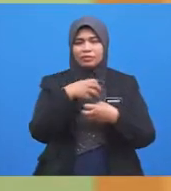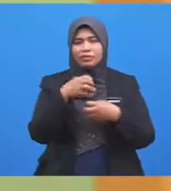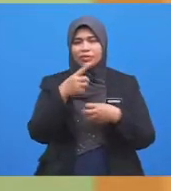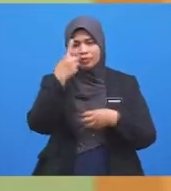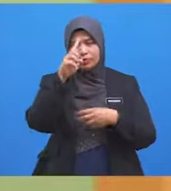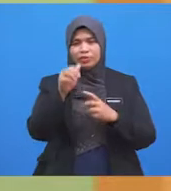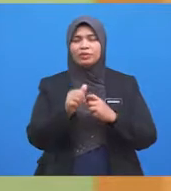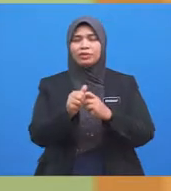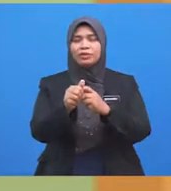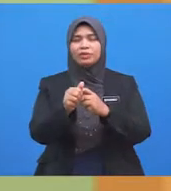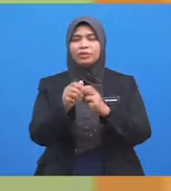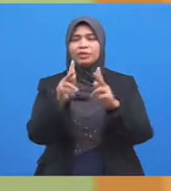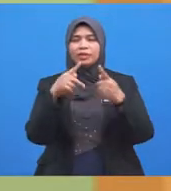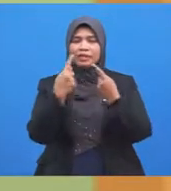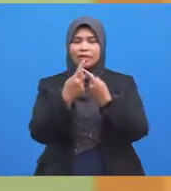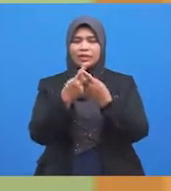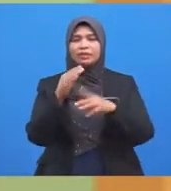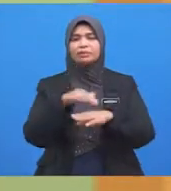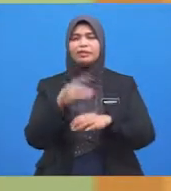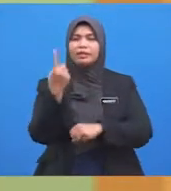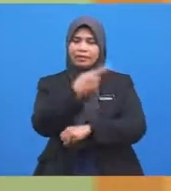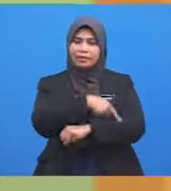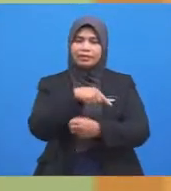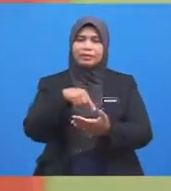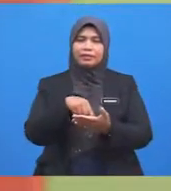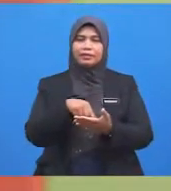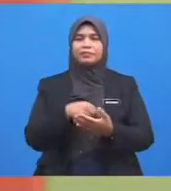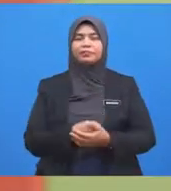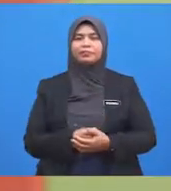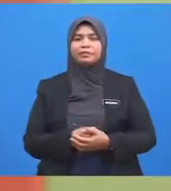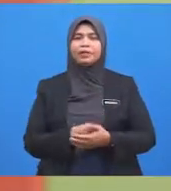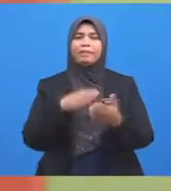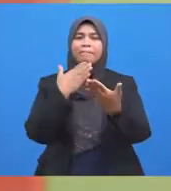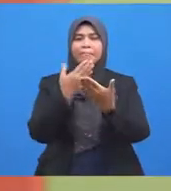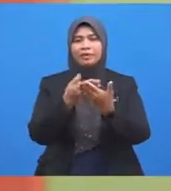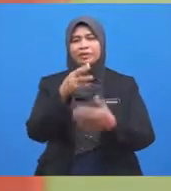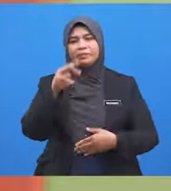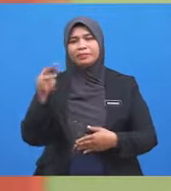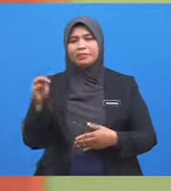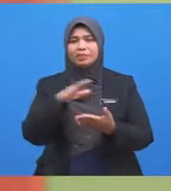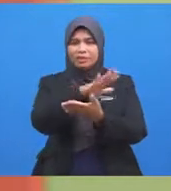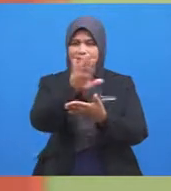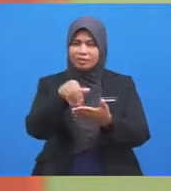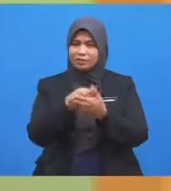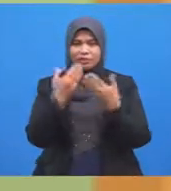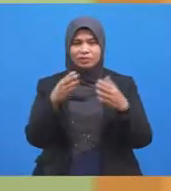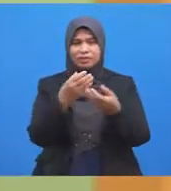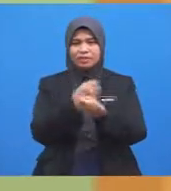untuk mengikuti kelas pada hari ini. Baik murid-murid, semua sudah bersedia?